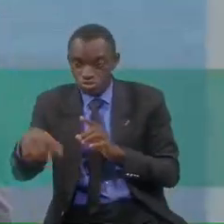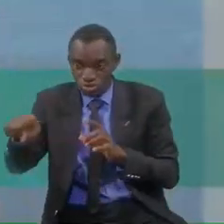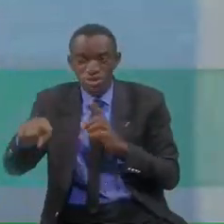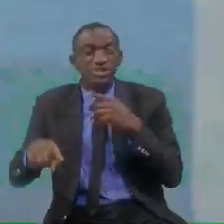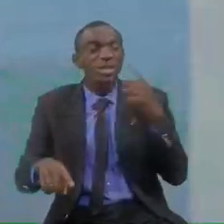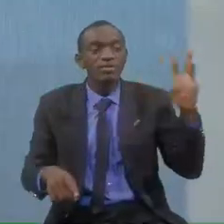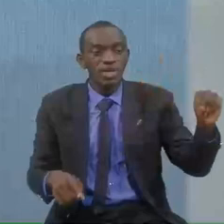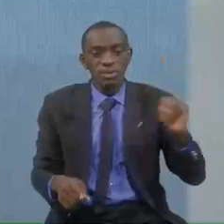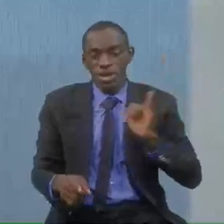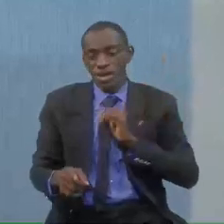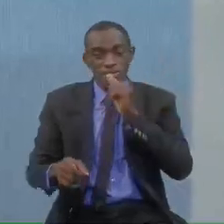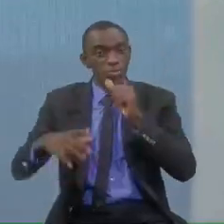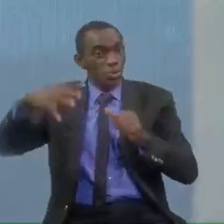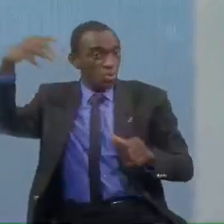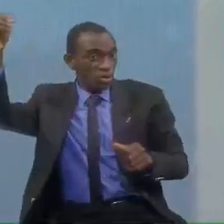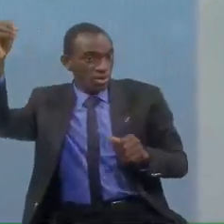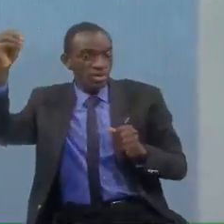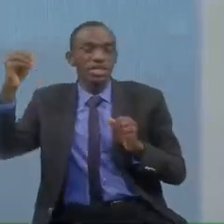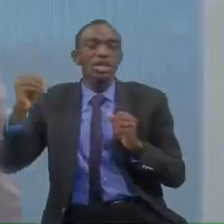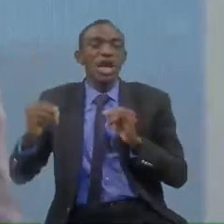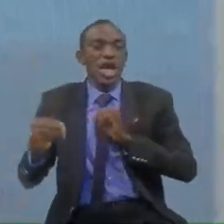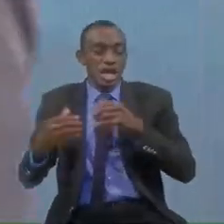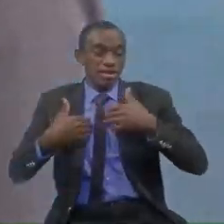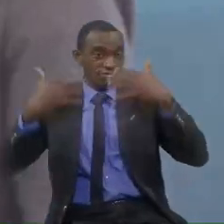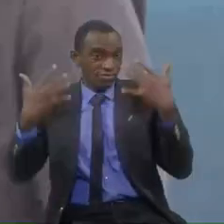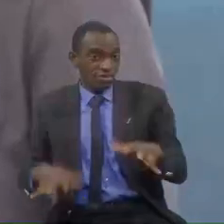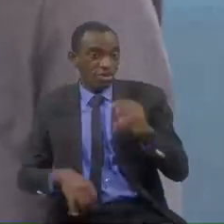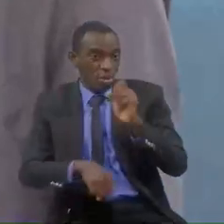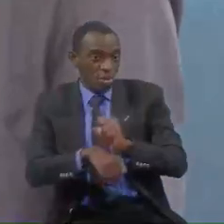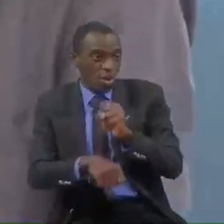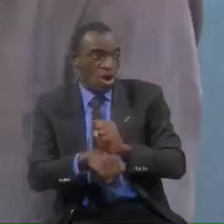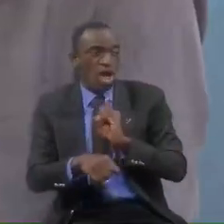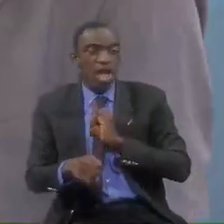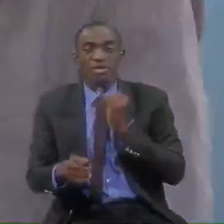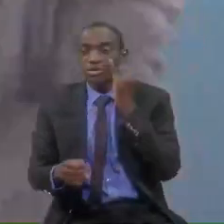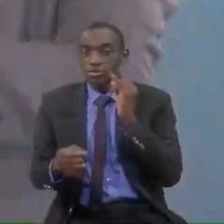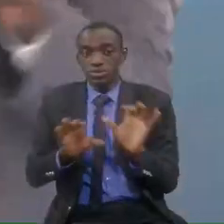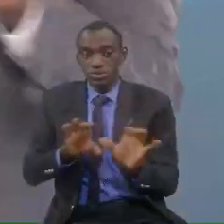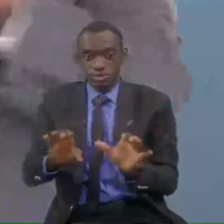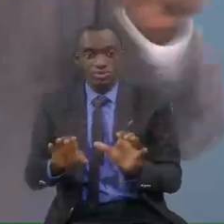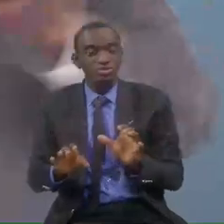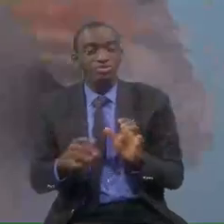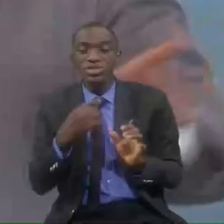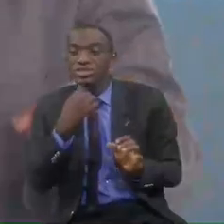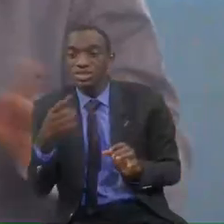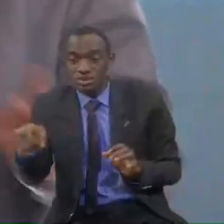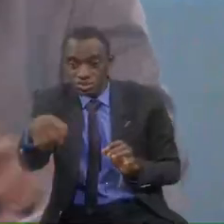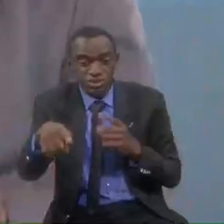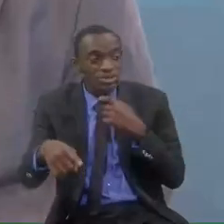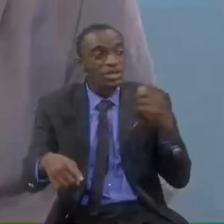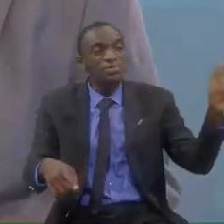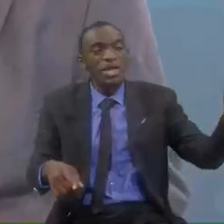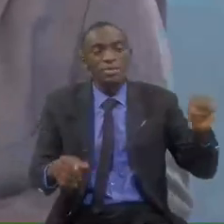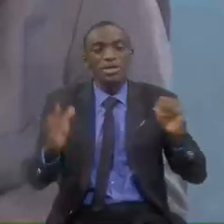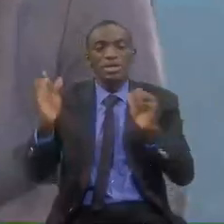j'ai fait l'œuvre que je dois faire. Allez leur dire que Christ est le Fils de